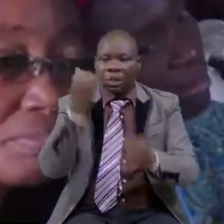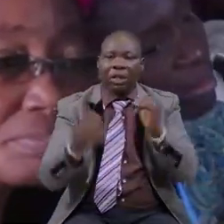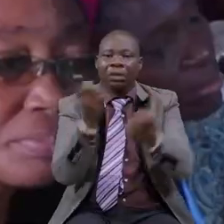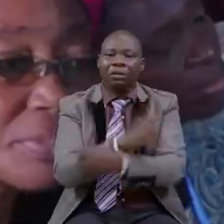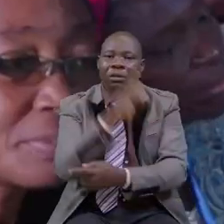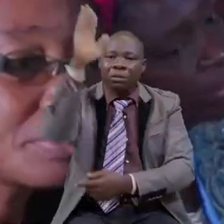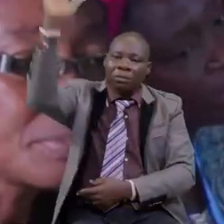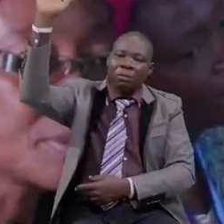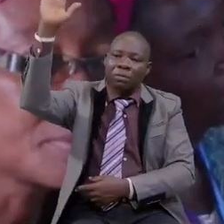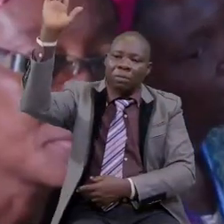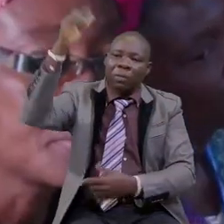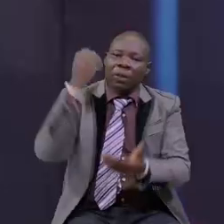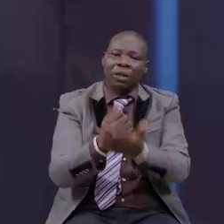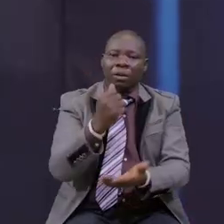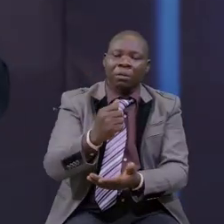Tu verras Dieu.